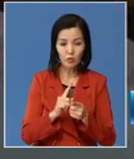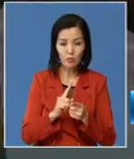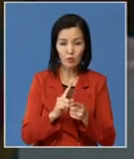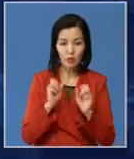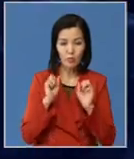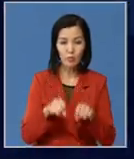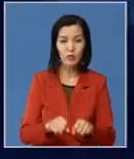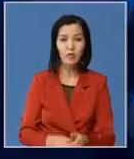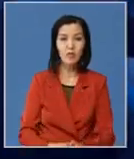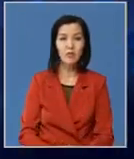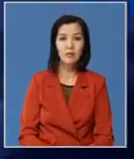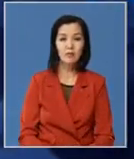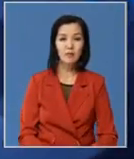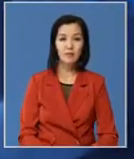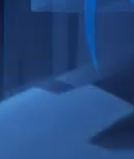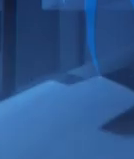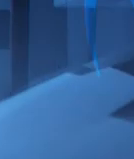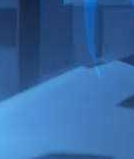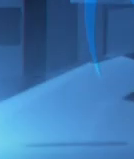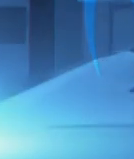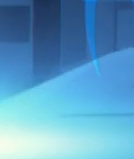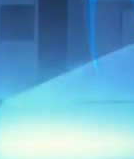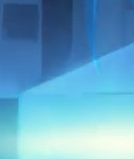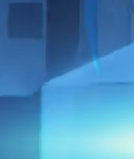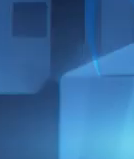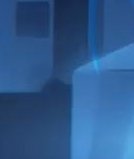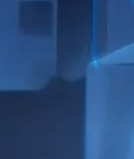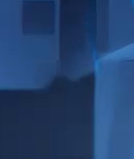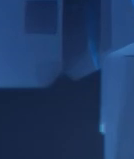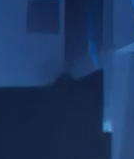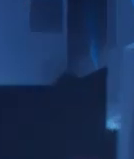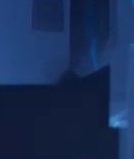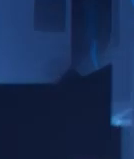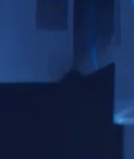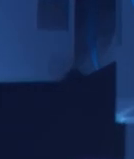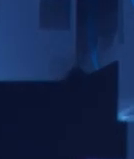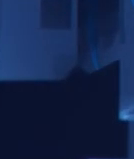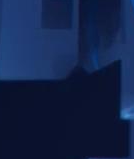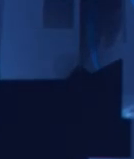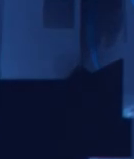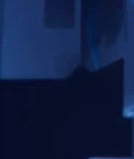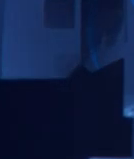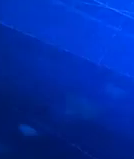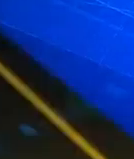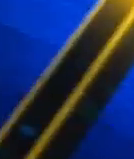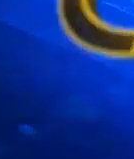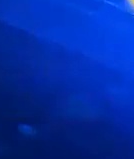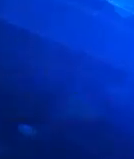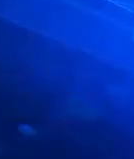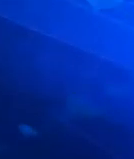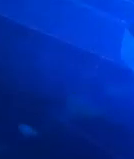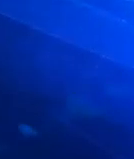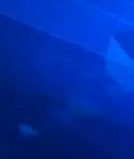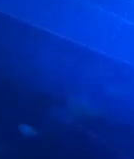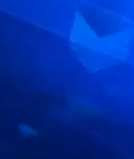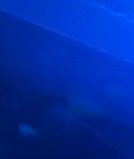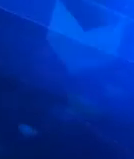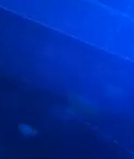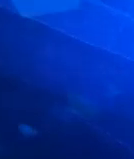қала тұрғындары да ерекше разы. Олар көмірдің қызуынан бұрын мейірімділік пен жүрек жылуын сезінгеніне қуанышты. Елена Сәрсенбаева,